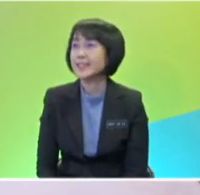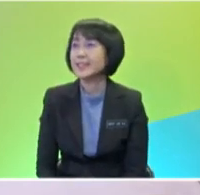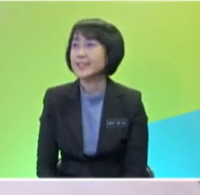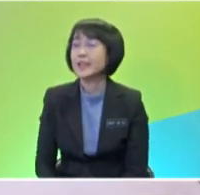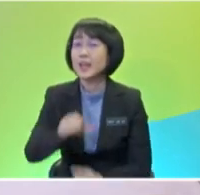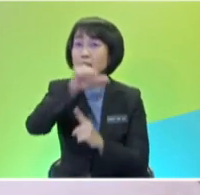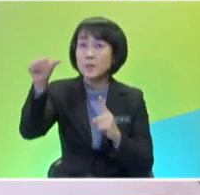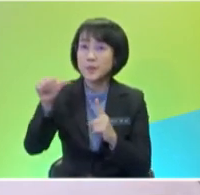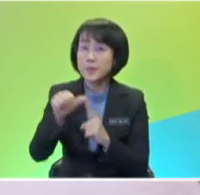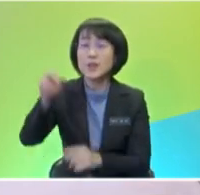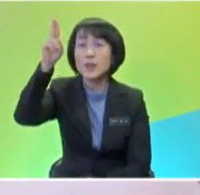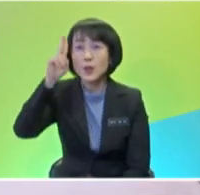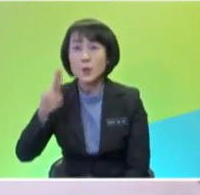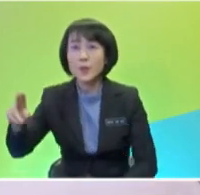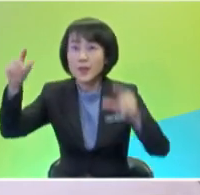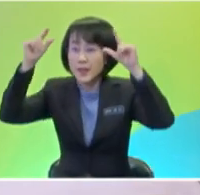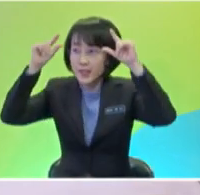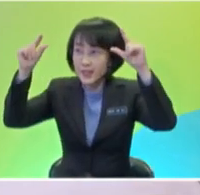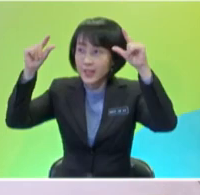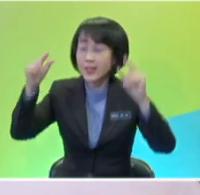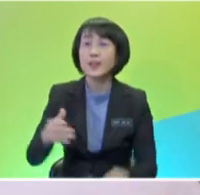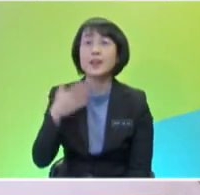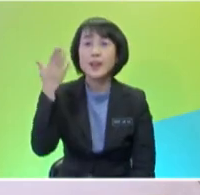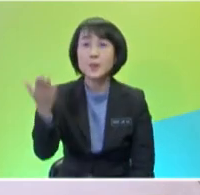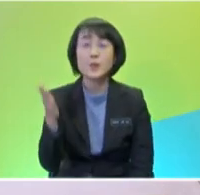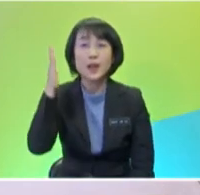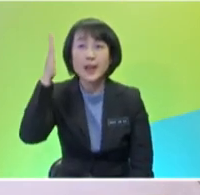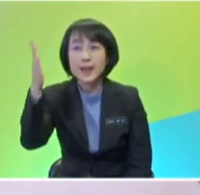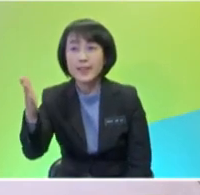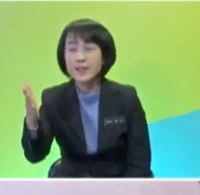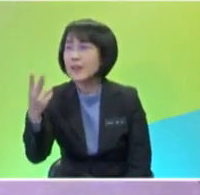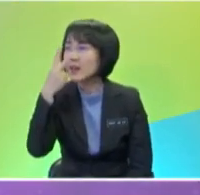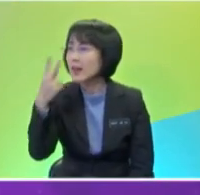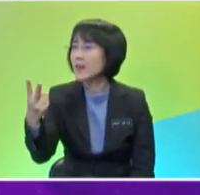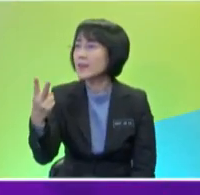Menghormati Guru kamu akan coba